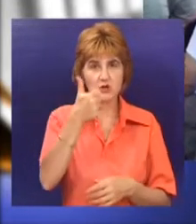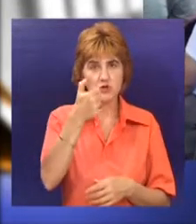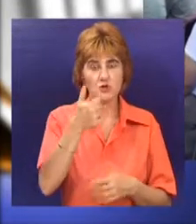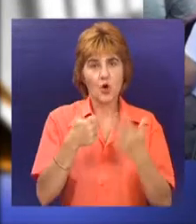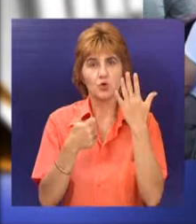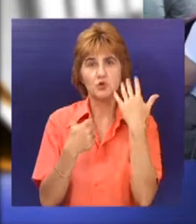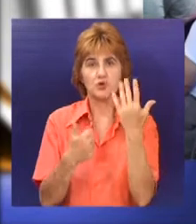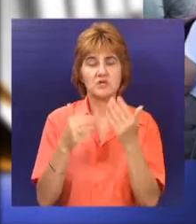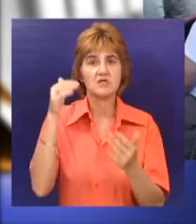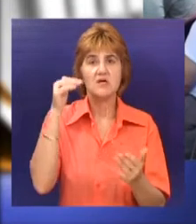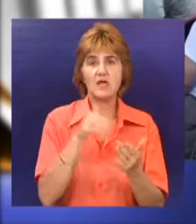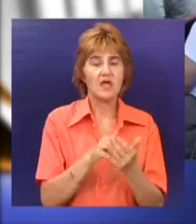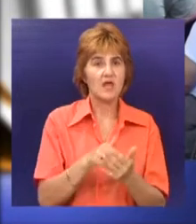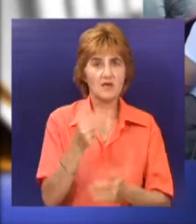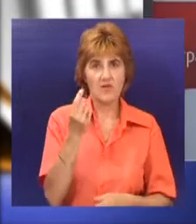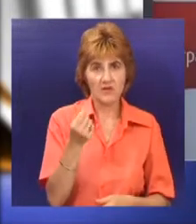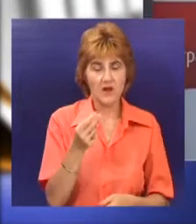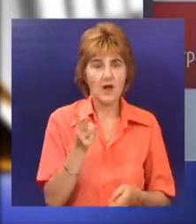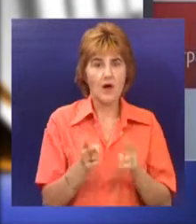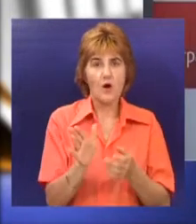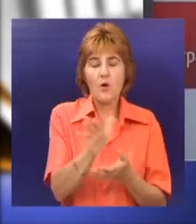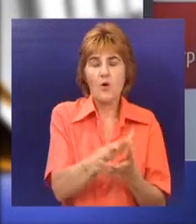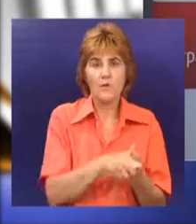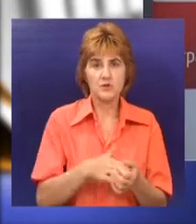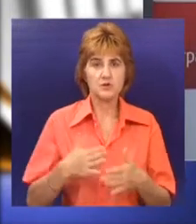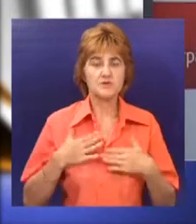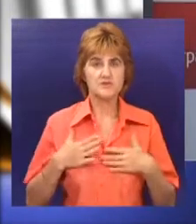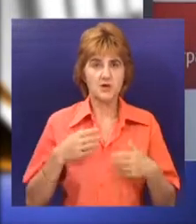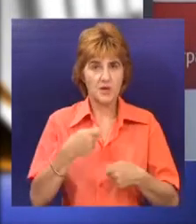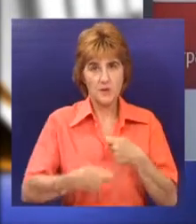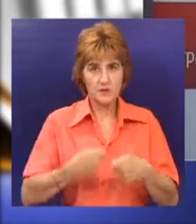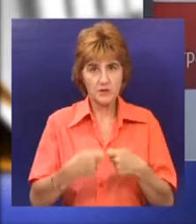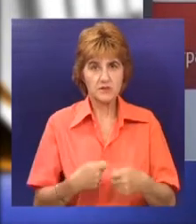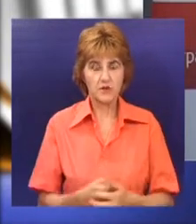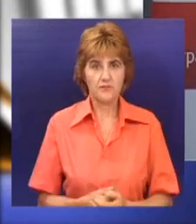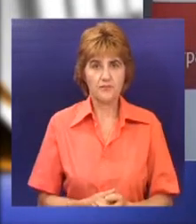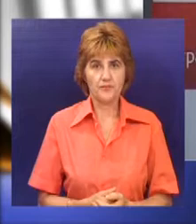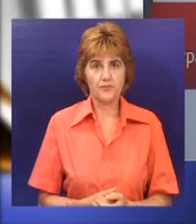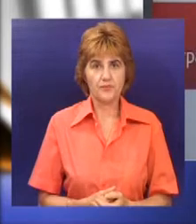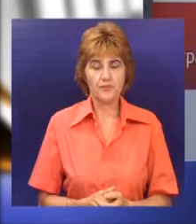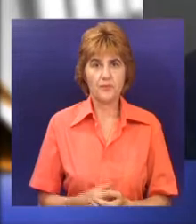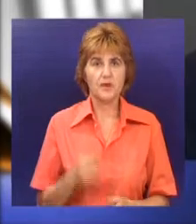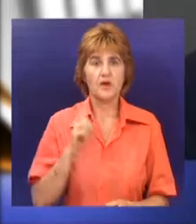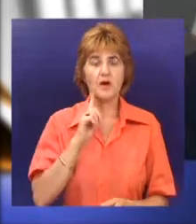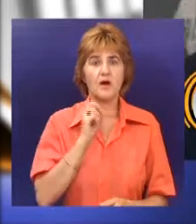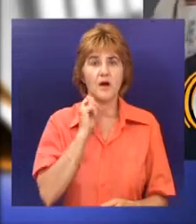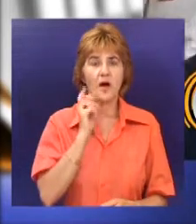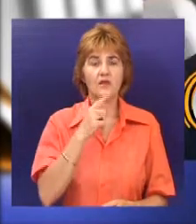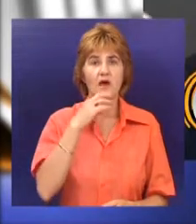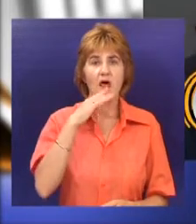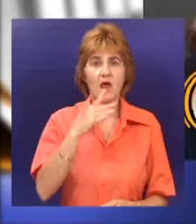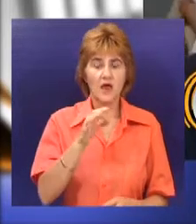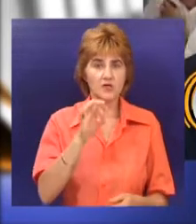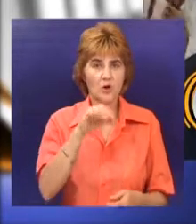od po 160.000 dinara kako bi pokrenuli sopstvenu delatnost. Kada je reč o ovoj meri, znači